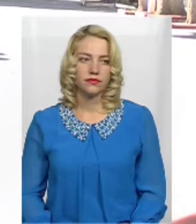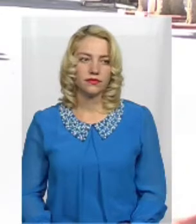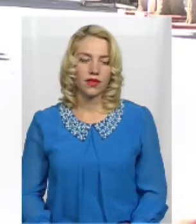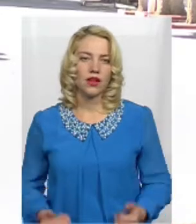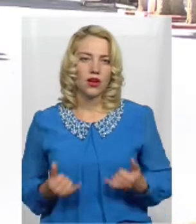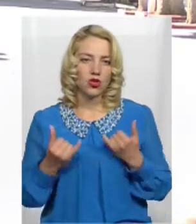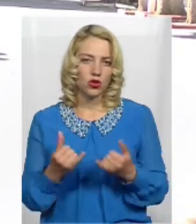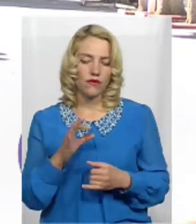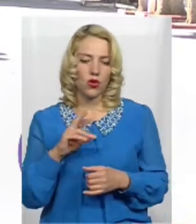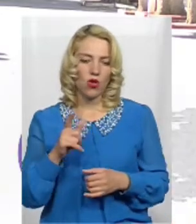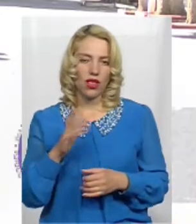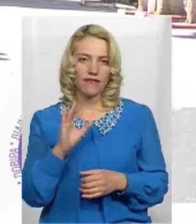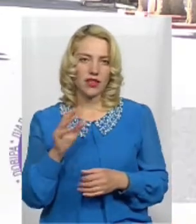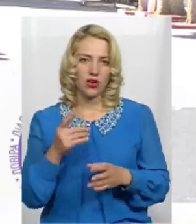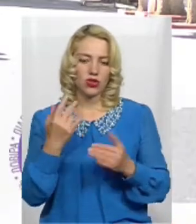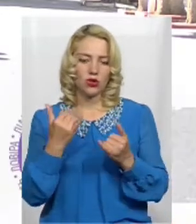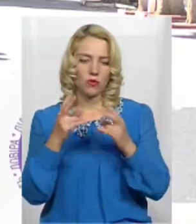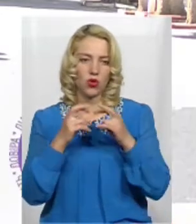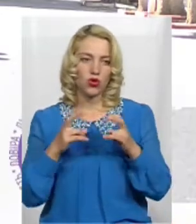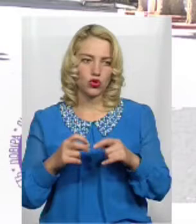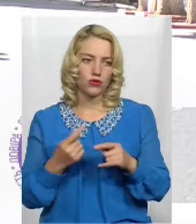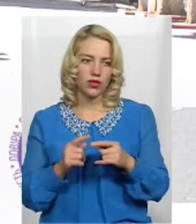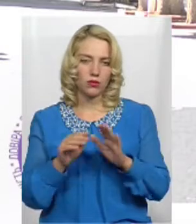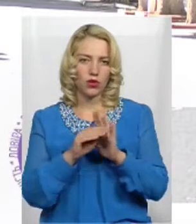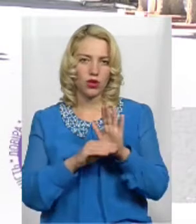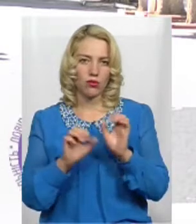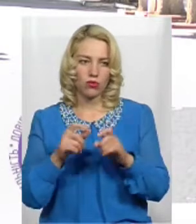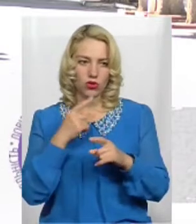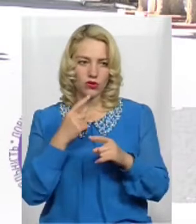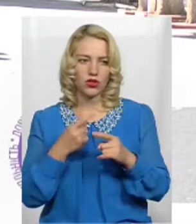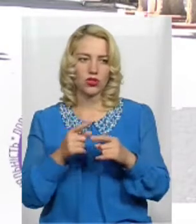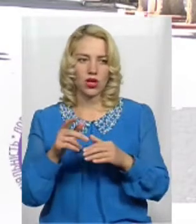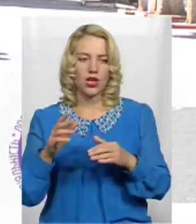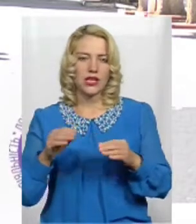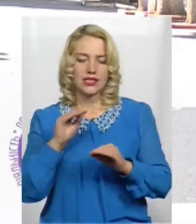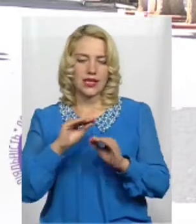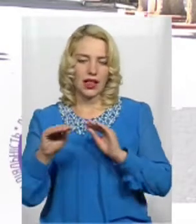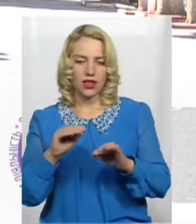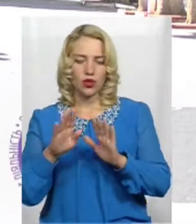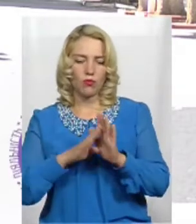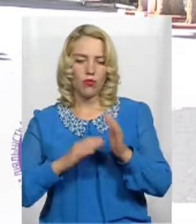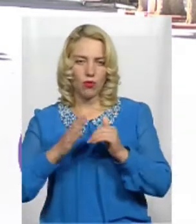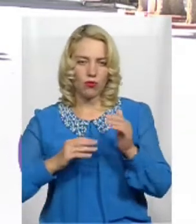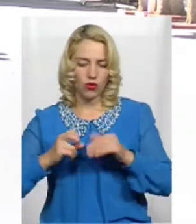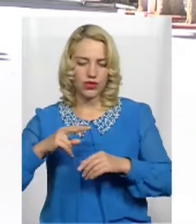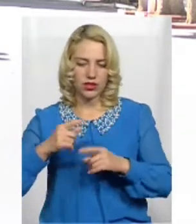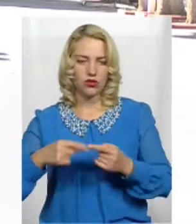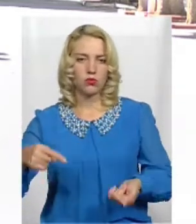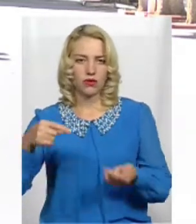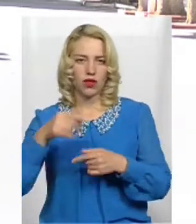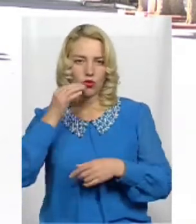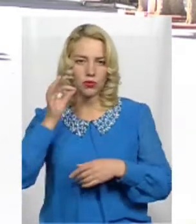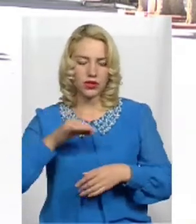Шановний Олегу Віталійовичу, проаналізувавши вашу програму, можна констатувати, що вона складена професійно та відповідає компетенціям депутата Верховної